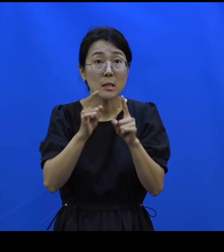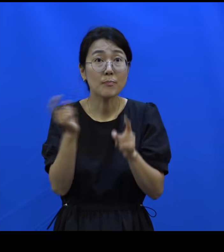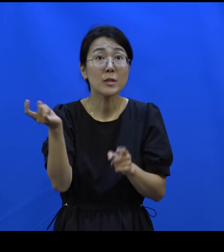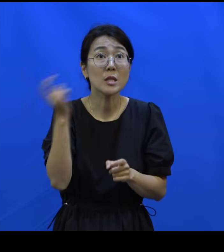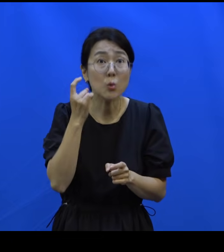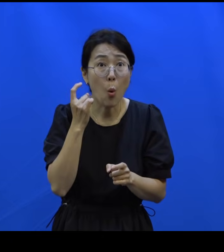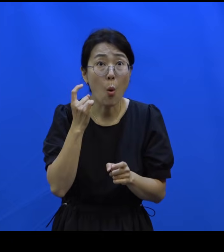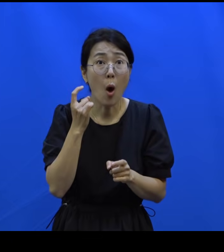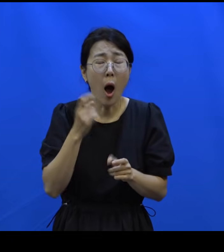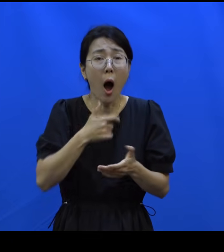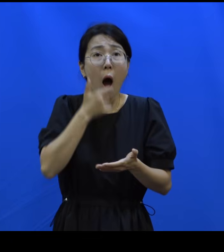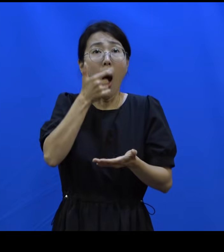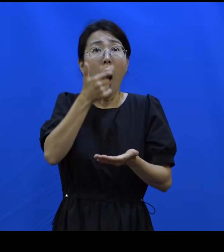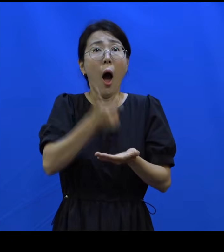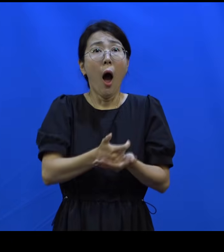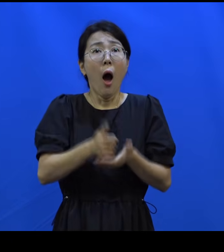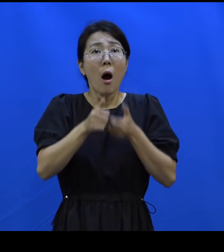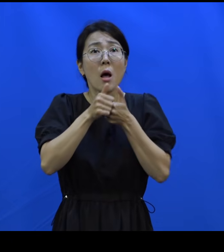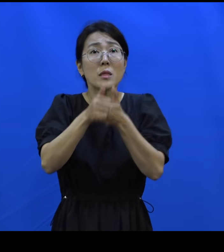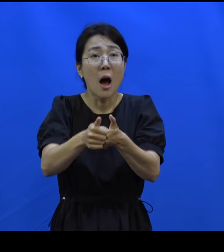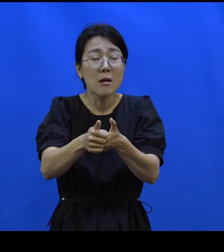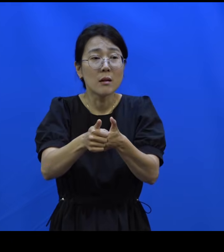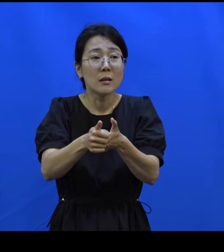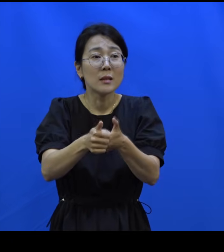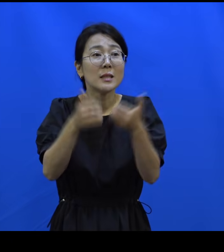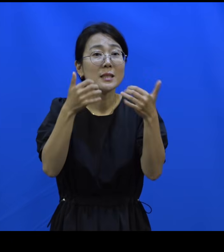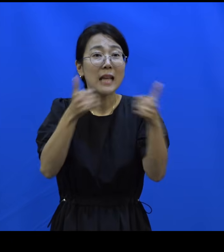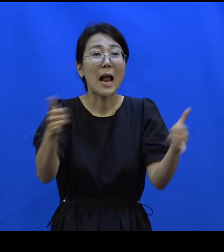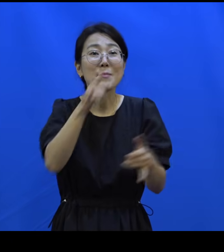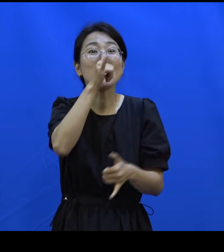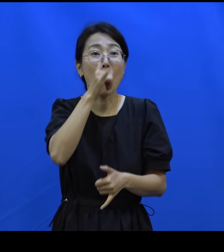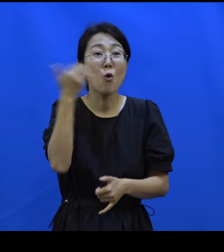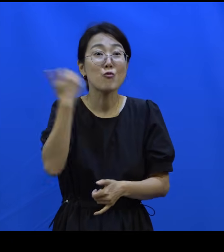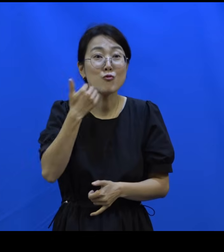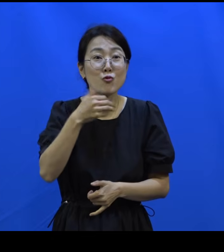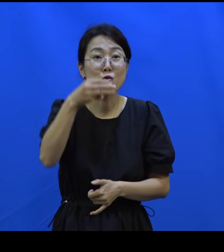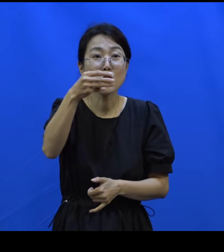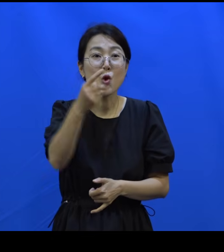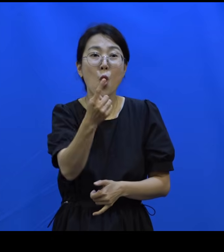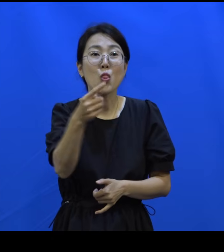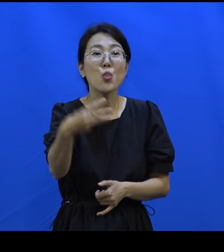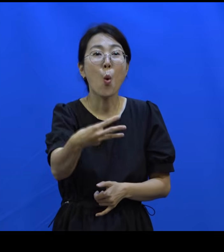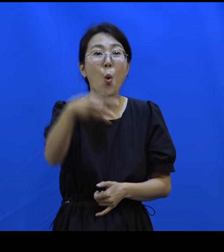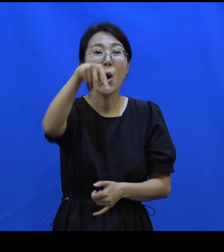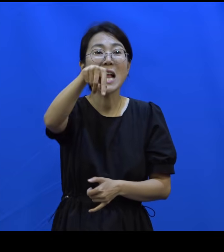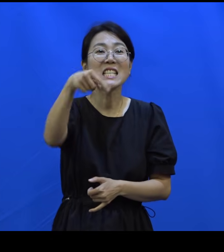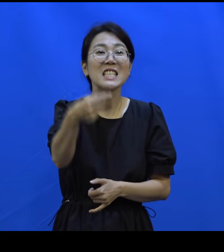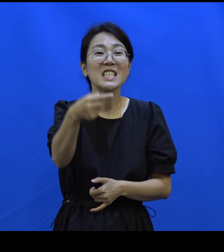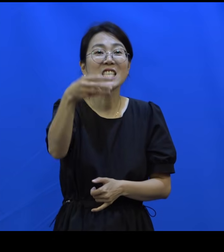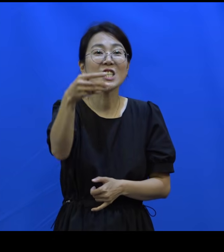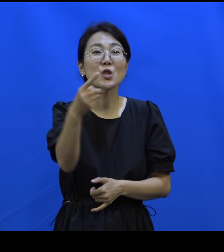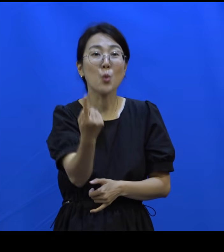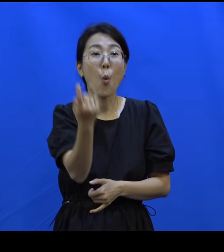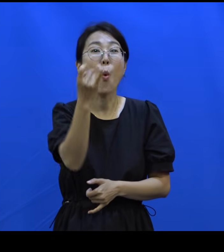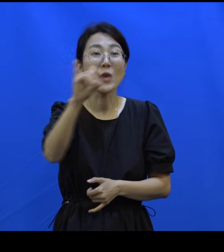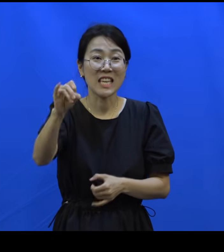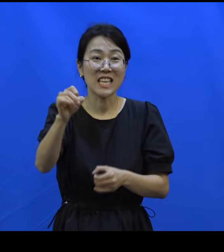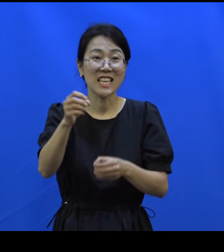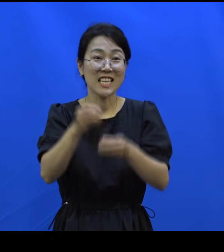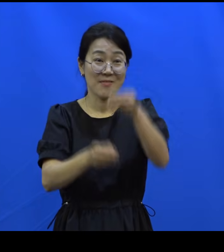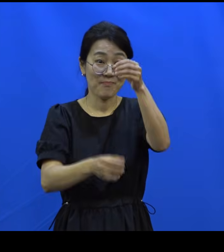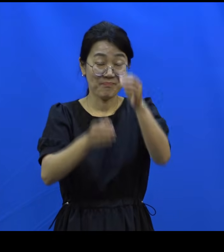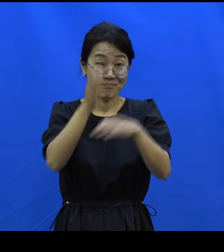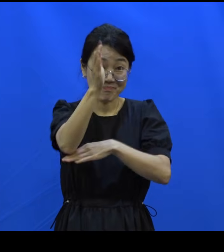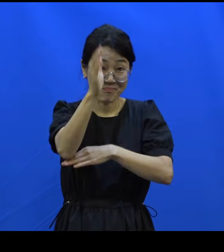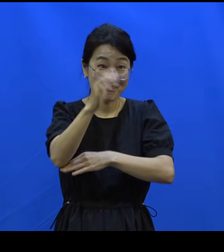레오 톨스토이, 이 러시아의 대문호인 톨스토이가 이 산상수훈에 큰 감명을 받고 그의 인생의